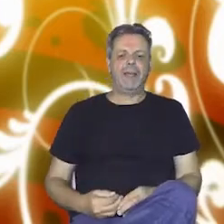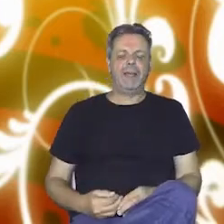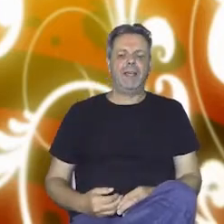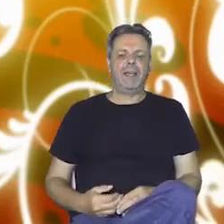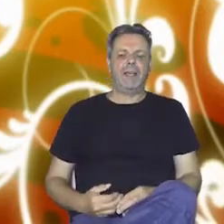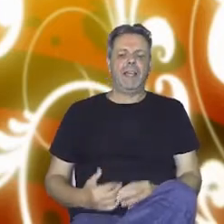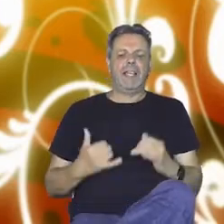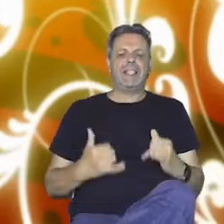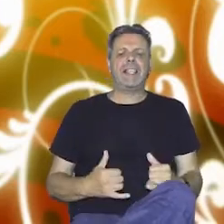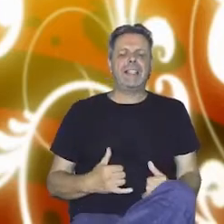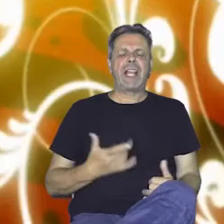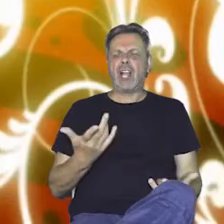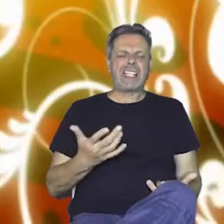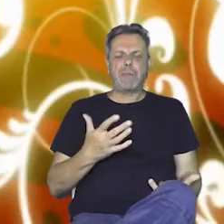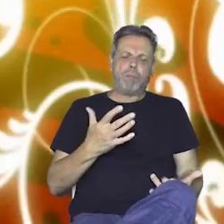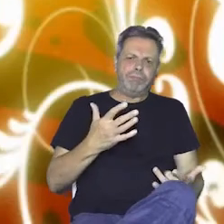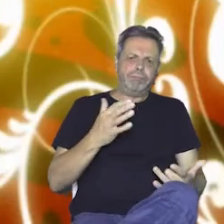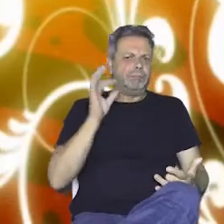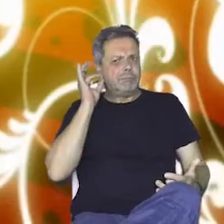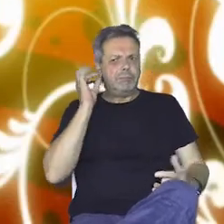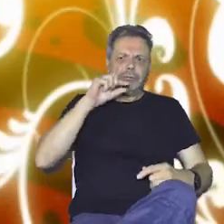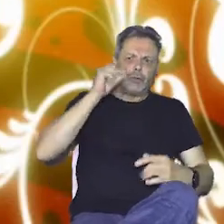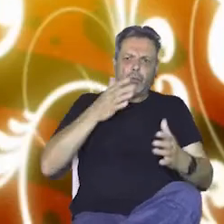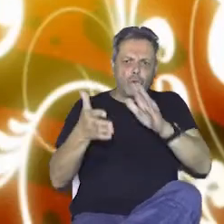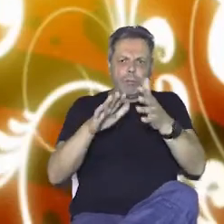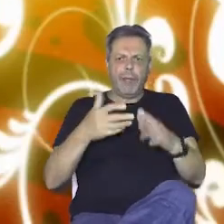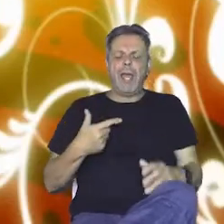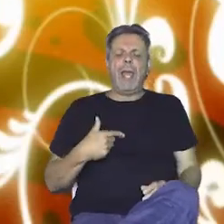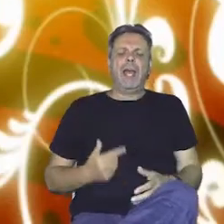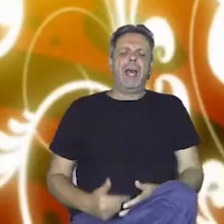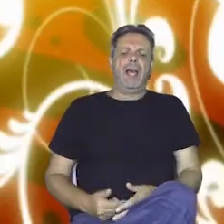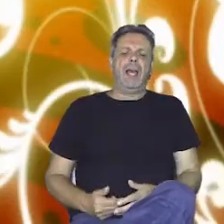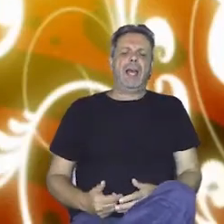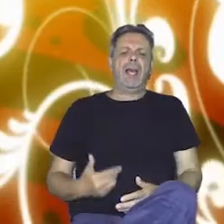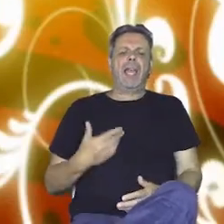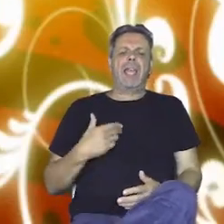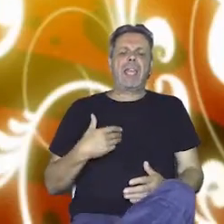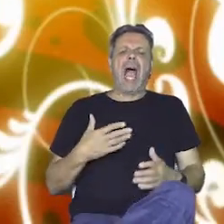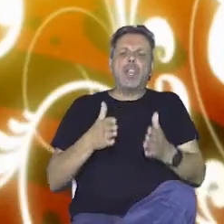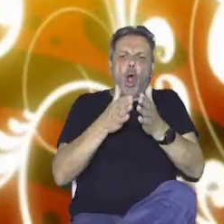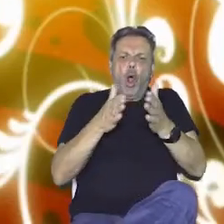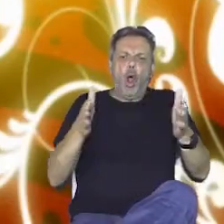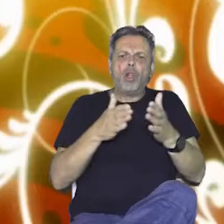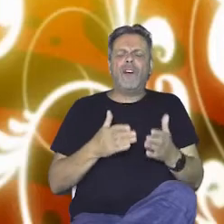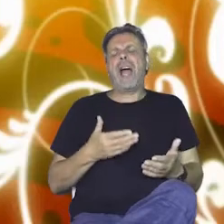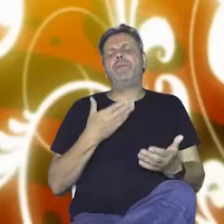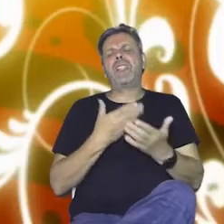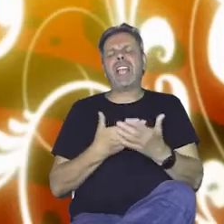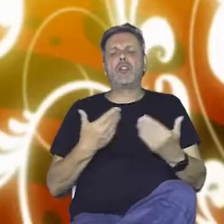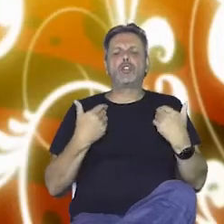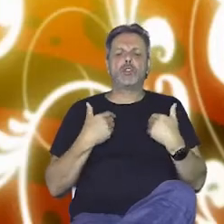Sad kad smo kod gledateljice i gledatelja, ja to jako distangiram, govorim, zato što smo